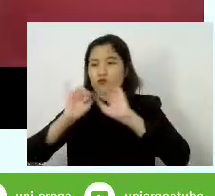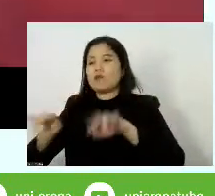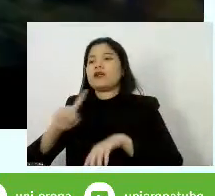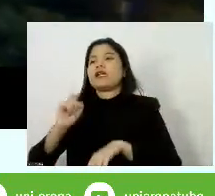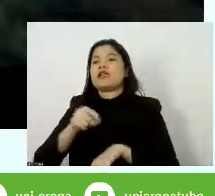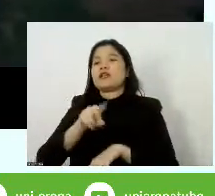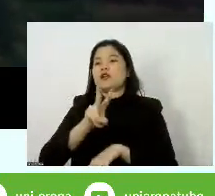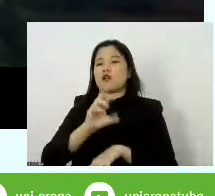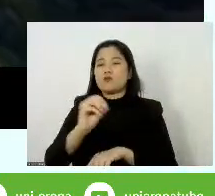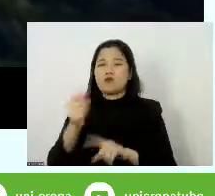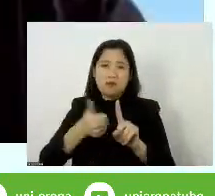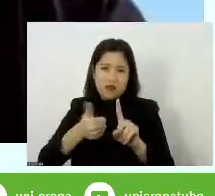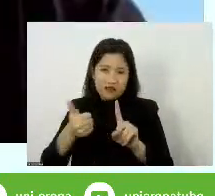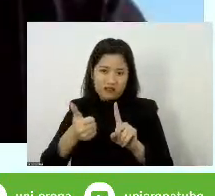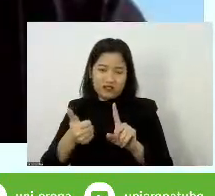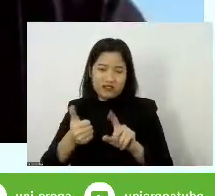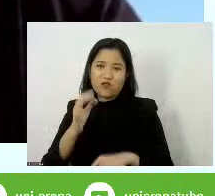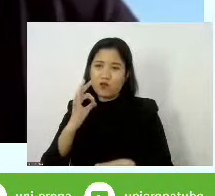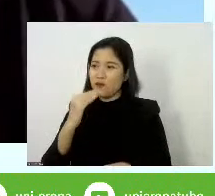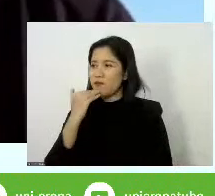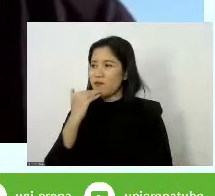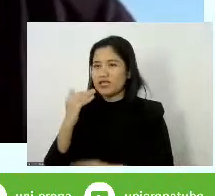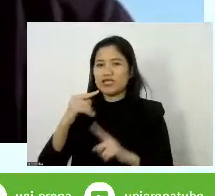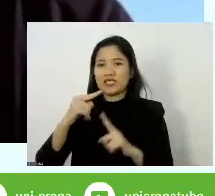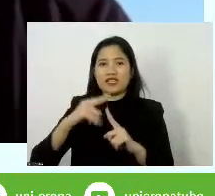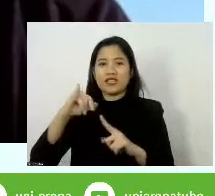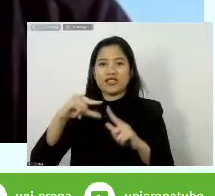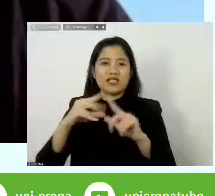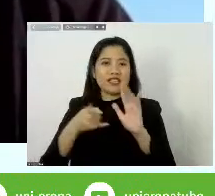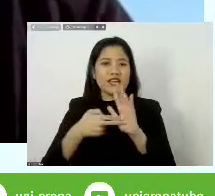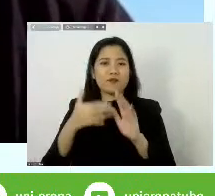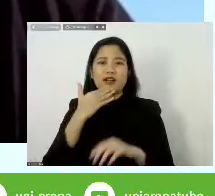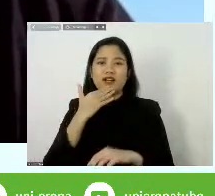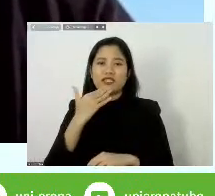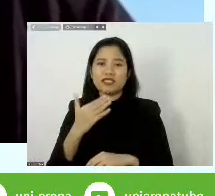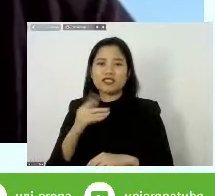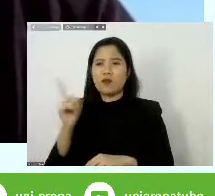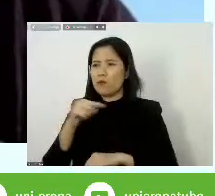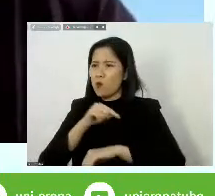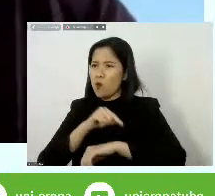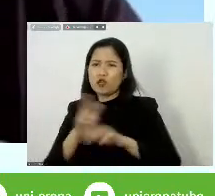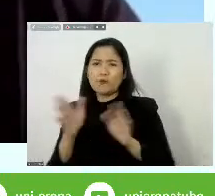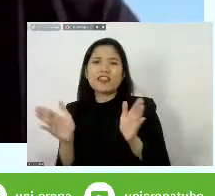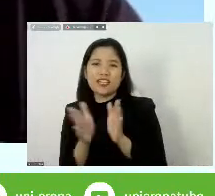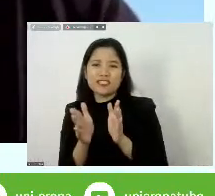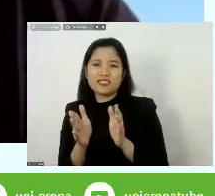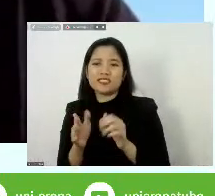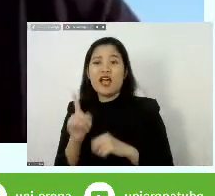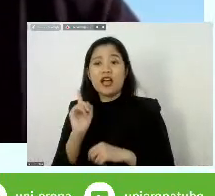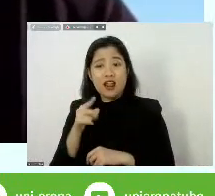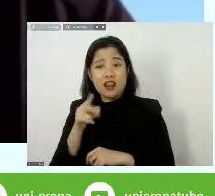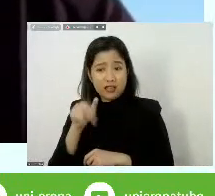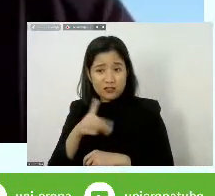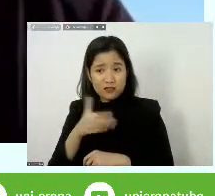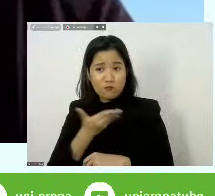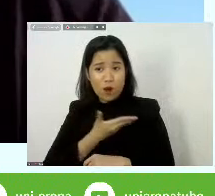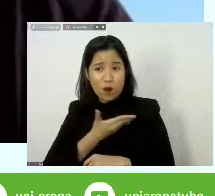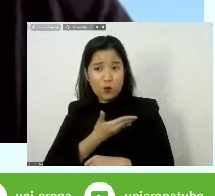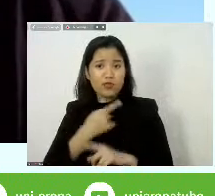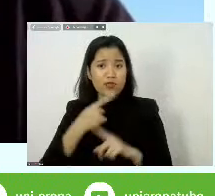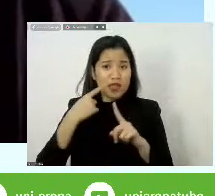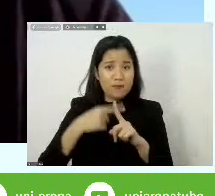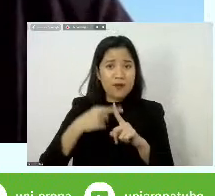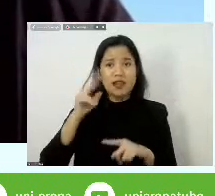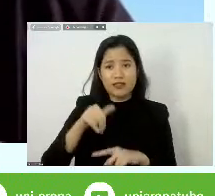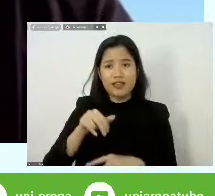Baik terima kasih banyak untuk Tian atas penjelasannya karena waktunya terbatas nih kira-kira ada lagi yang mau ditambahin